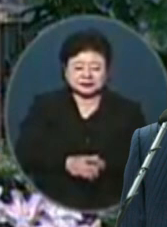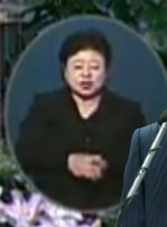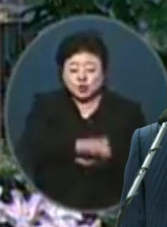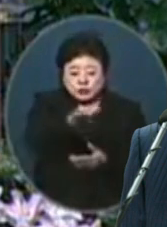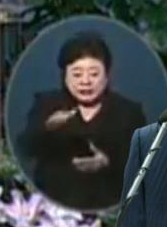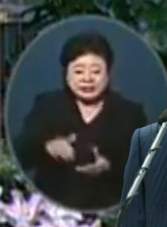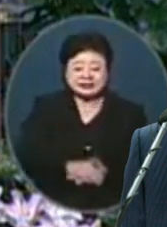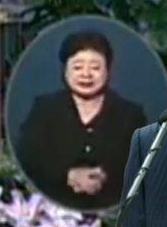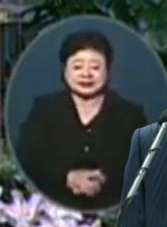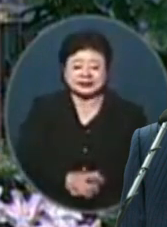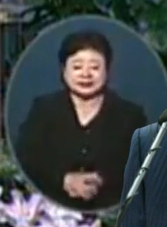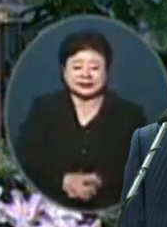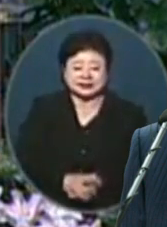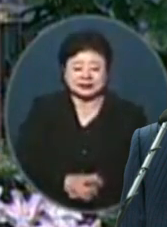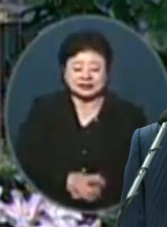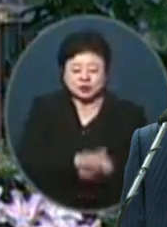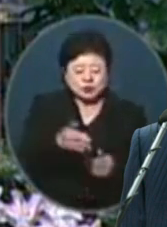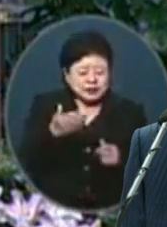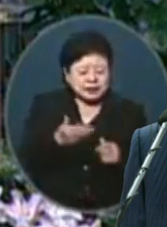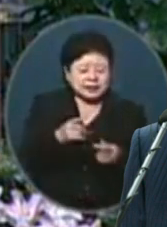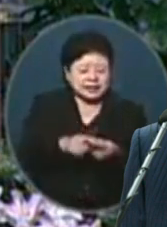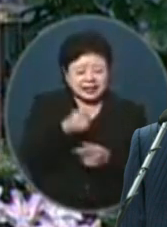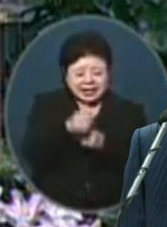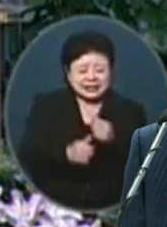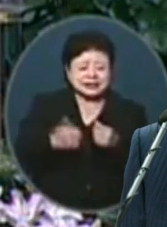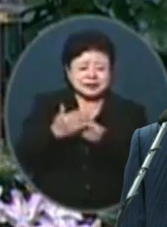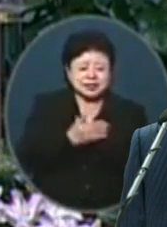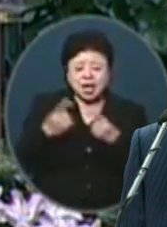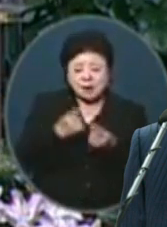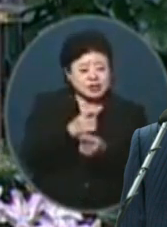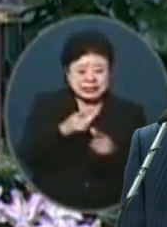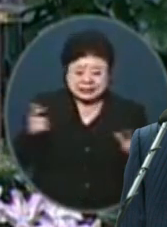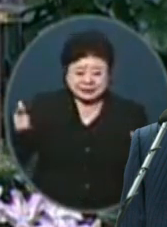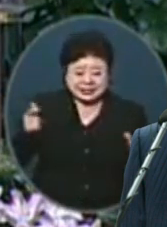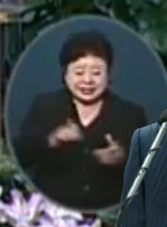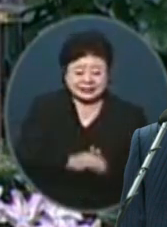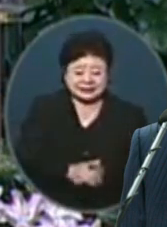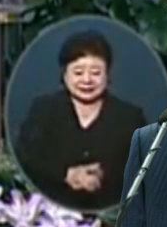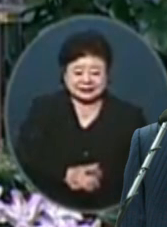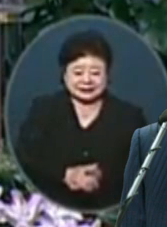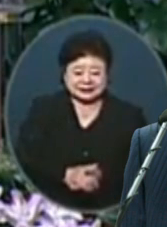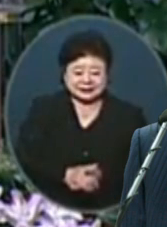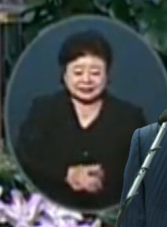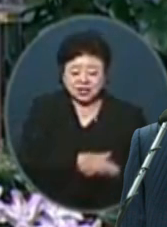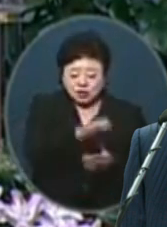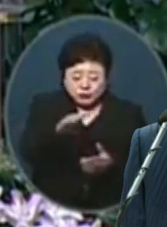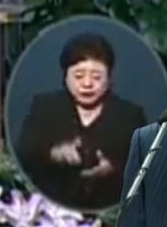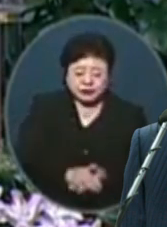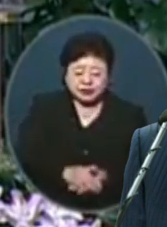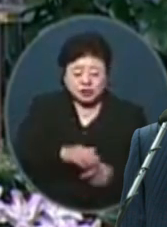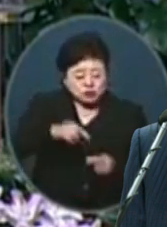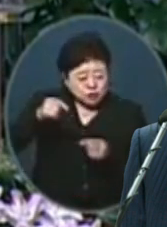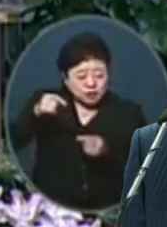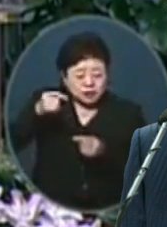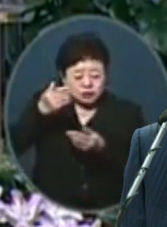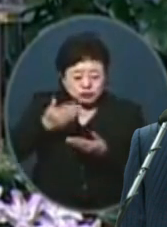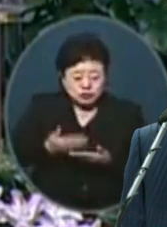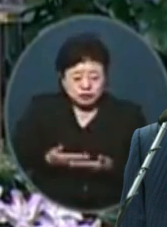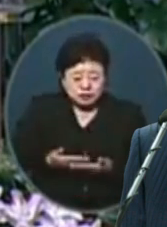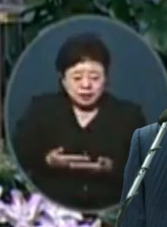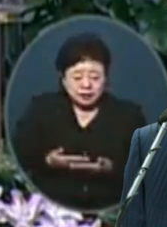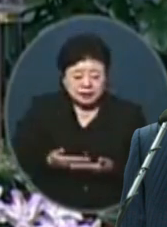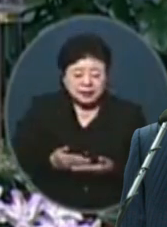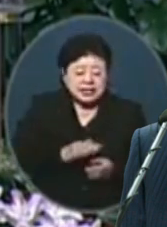우리는 우리에 대한 하나님의 은혜가 변치 않습니다. 우리에게 구원을